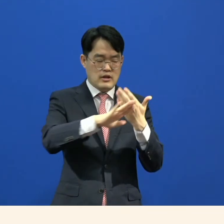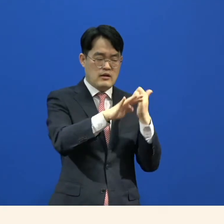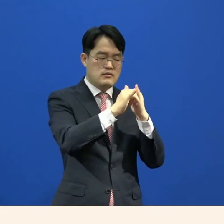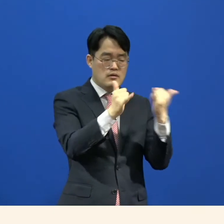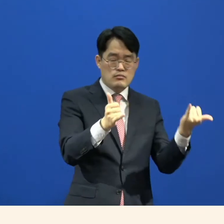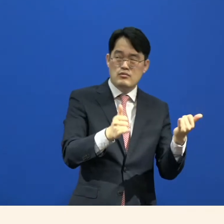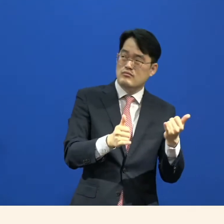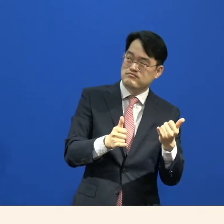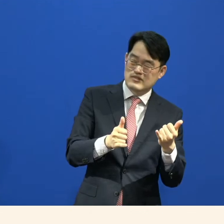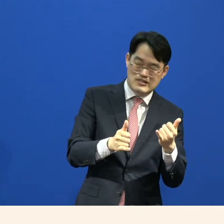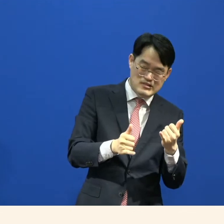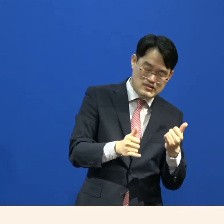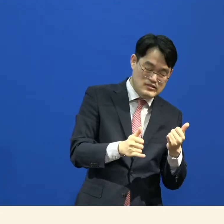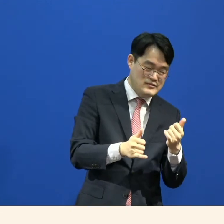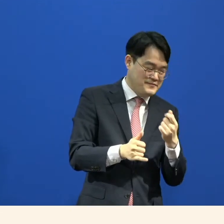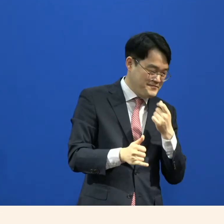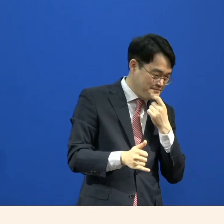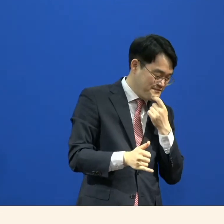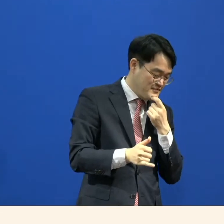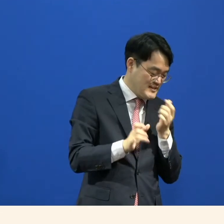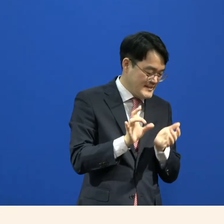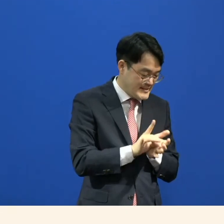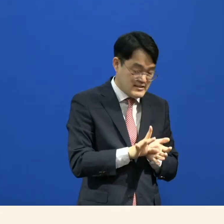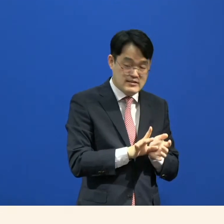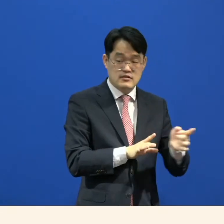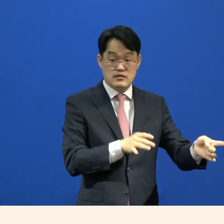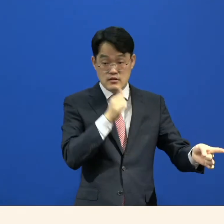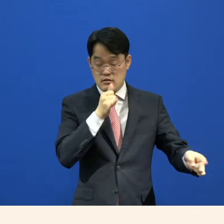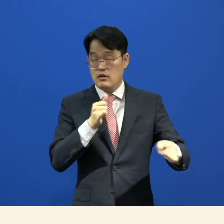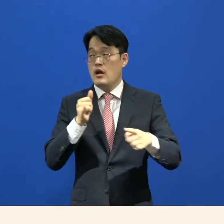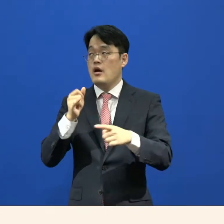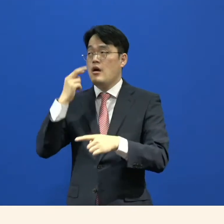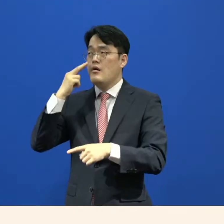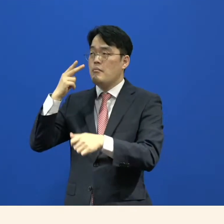십자가는 우리의 신앙의 핵심입니다. 복음의 핵심.